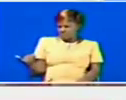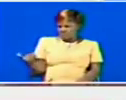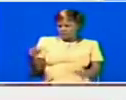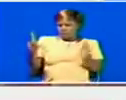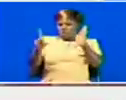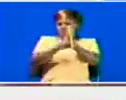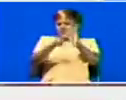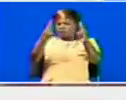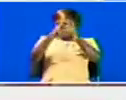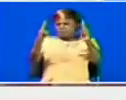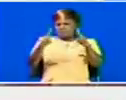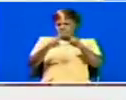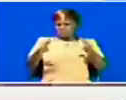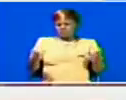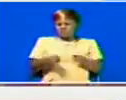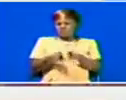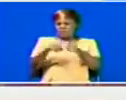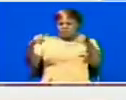za kimataifa, hata katika vita,